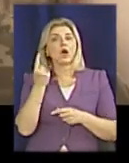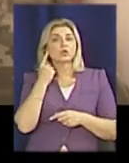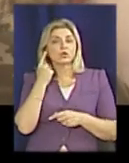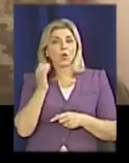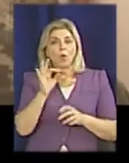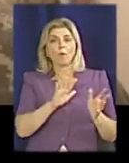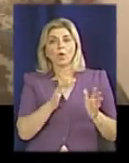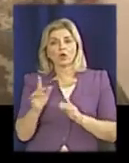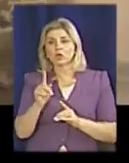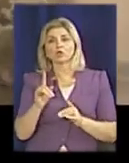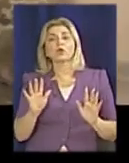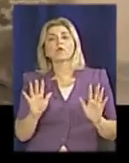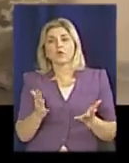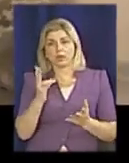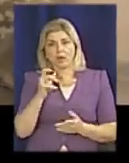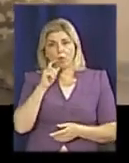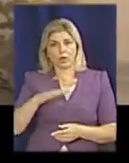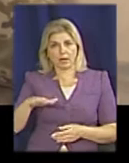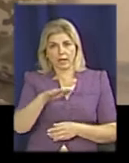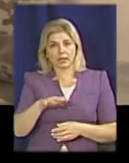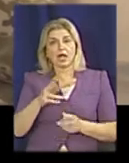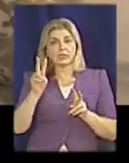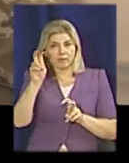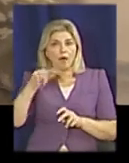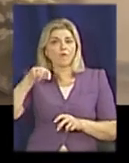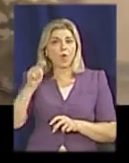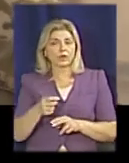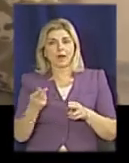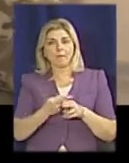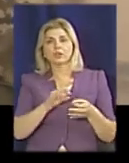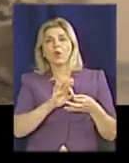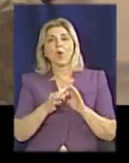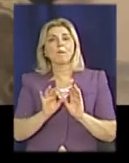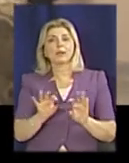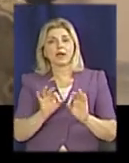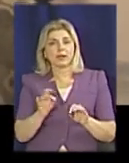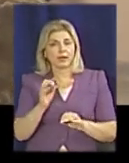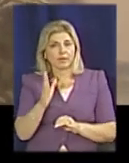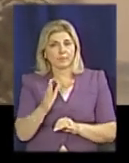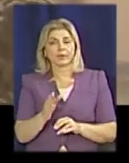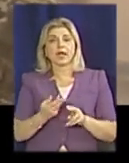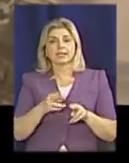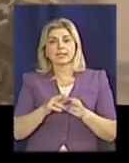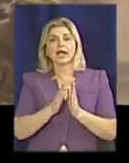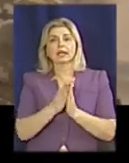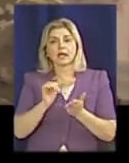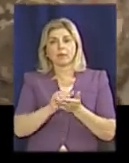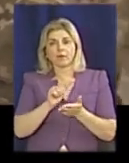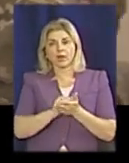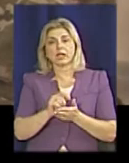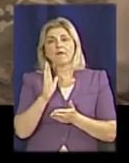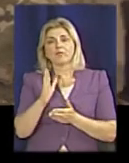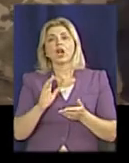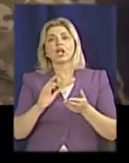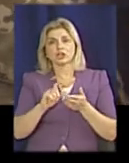які відбуваються в Україні. Війна без коментарів. Книга ця була презентована на заходах в НАТО, в